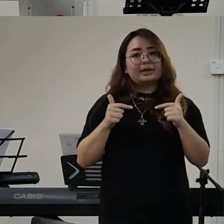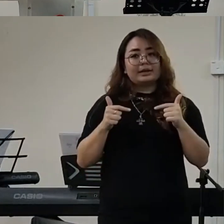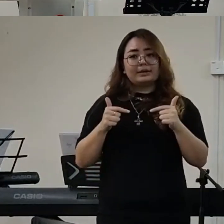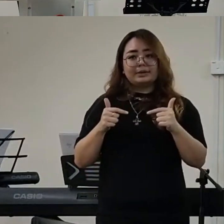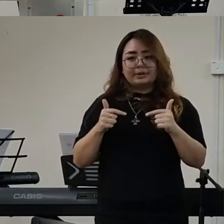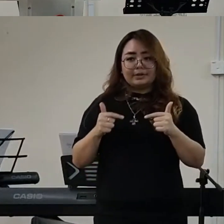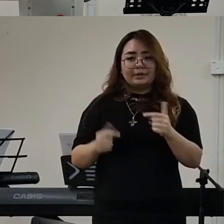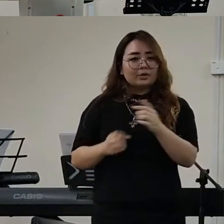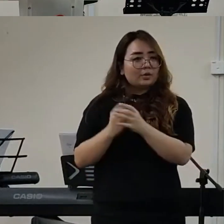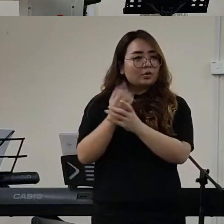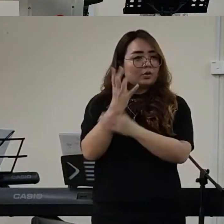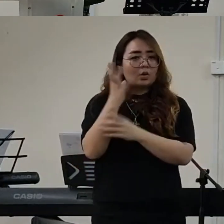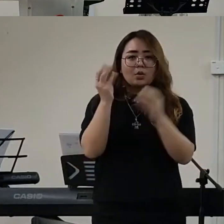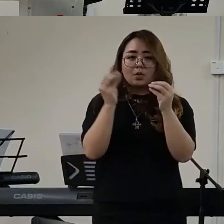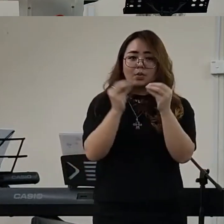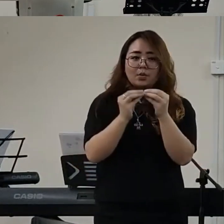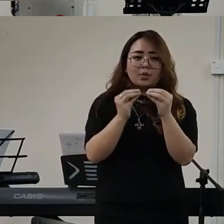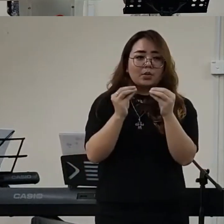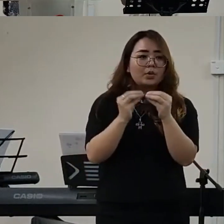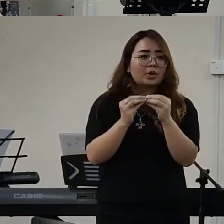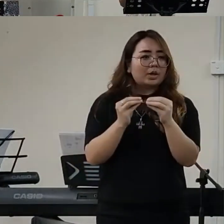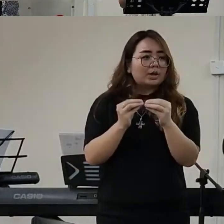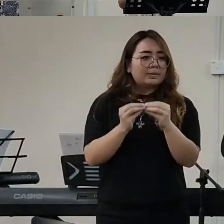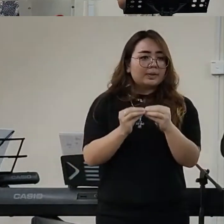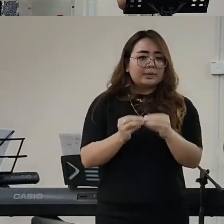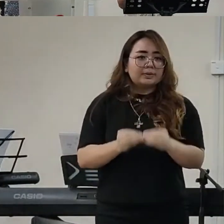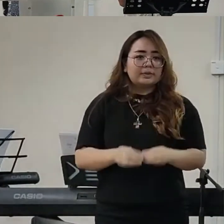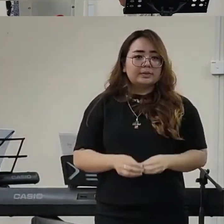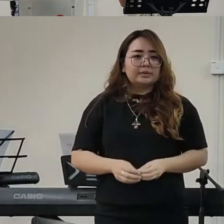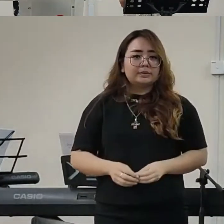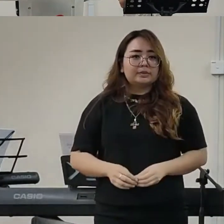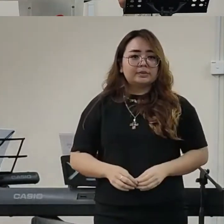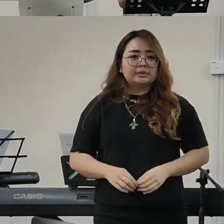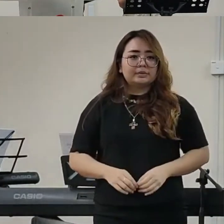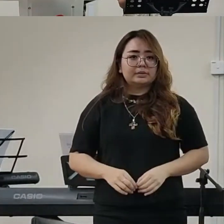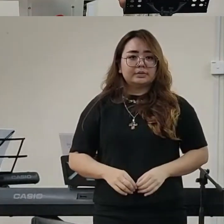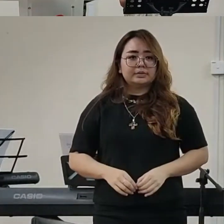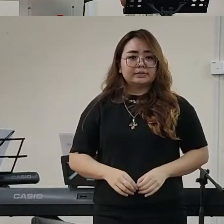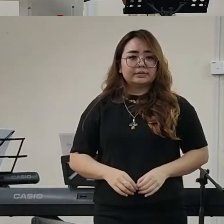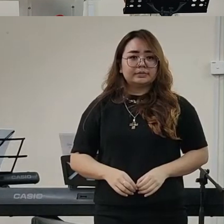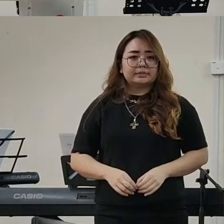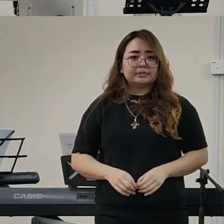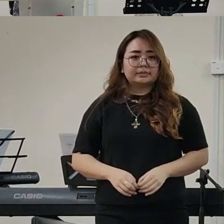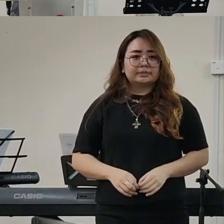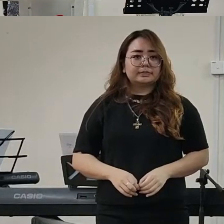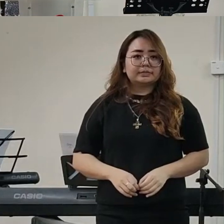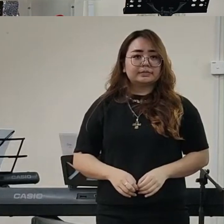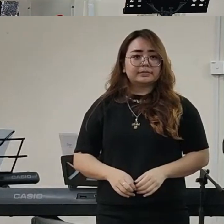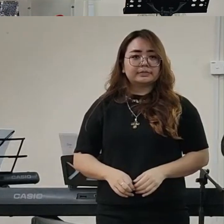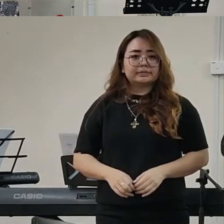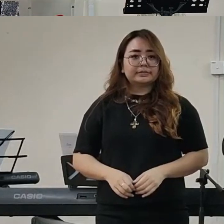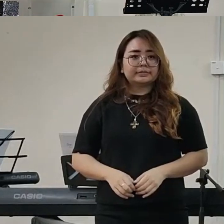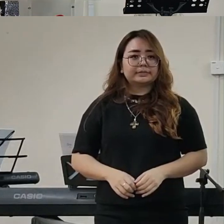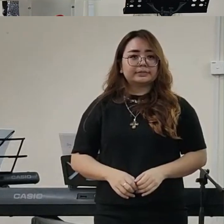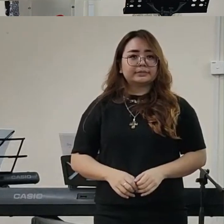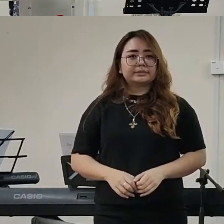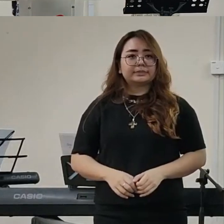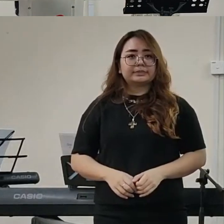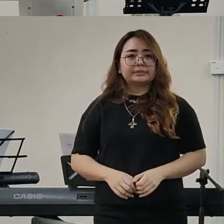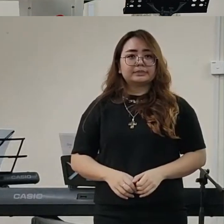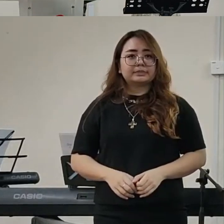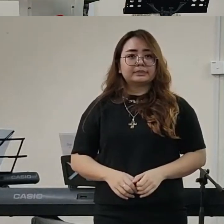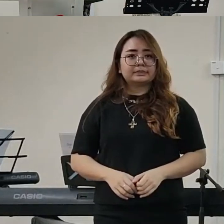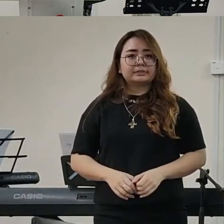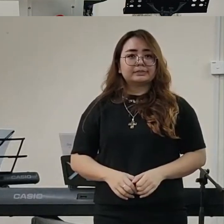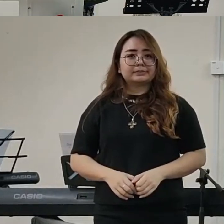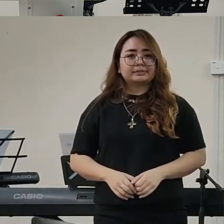羊而已，我们需要成为一个牧者。然后你看你身边的，不管你的同事也好，你家里的亲朋好友，你的邻居也